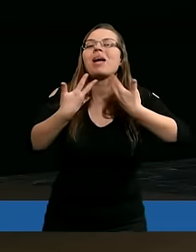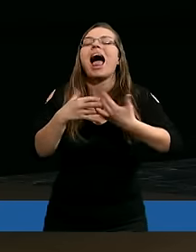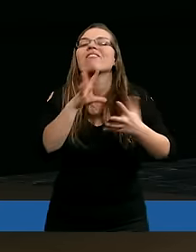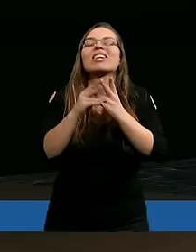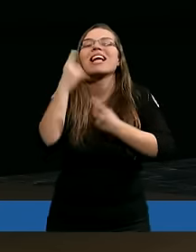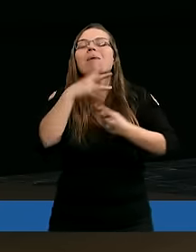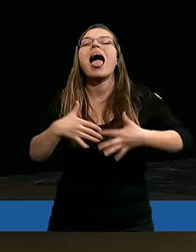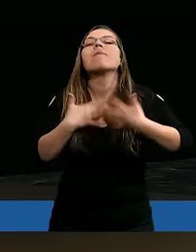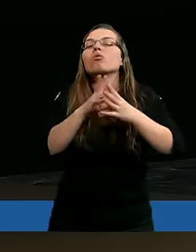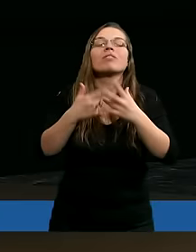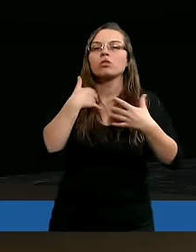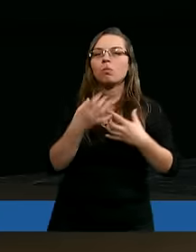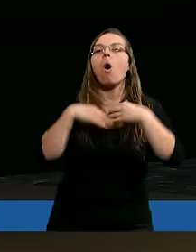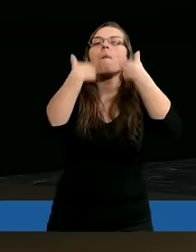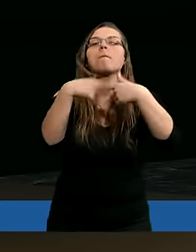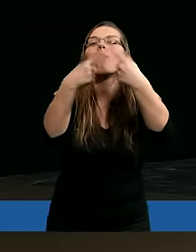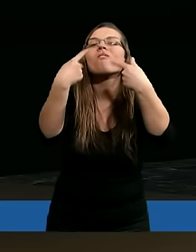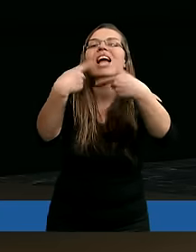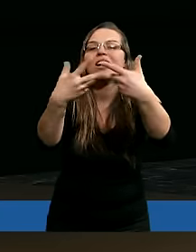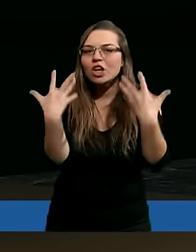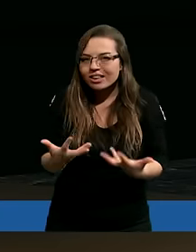te wszystkie myśli, które ich dręczą.